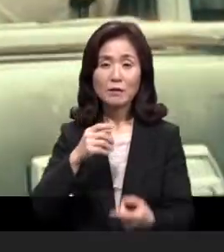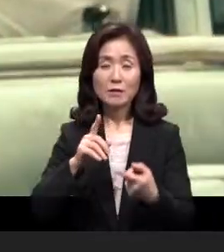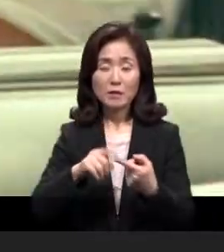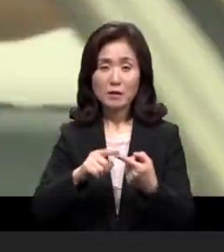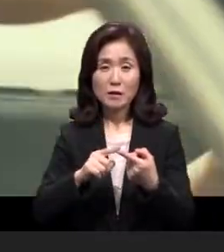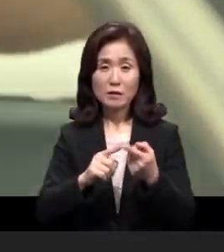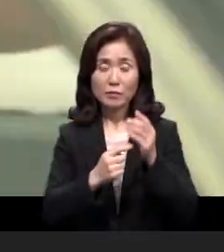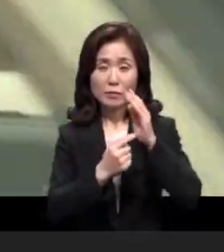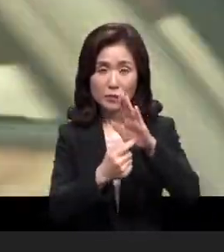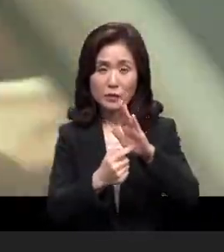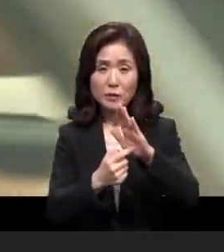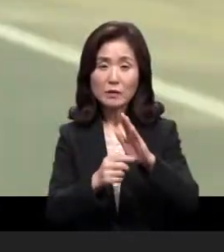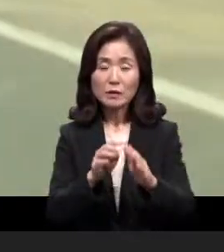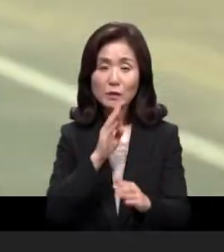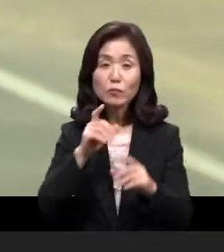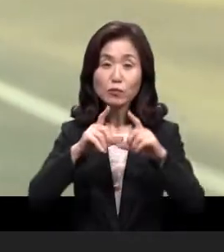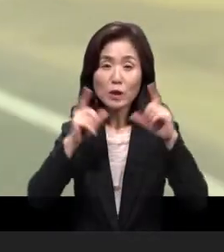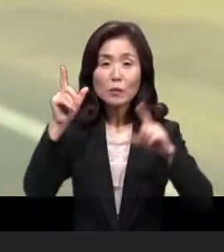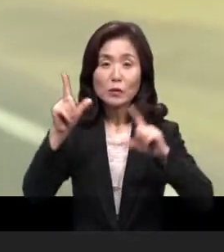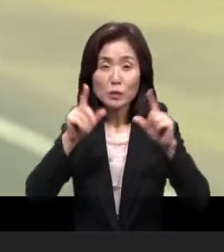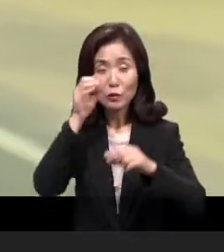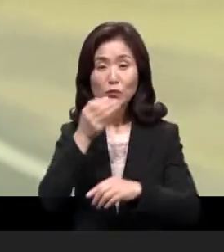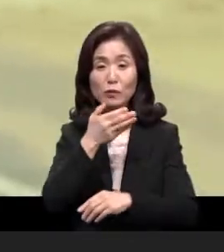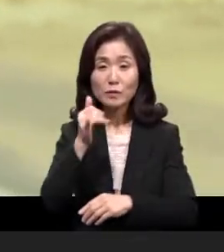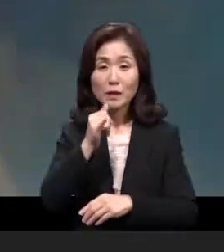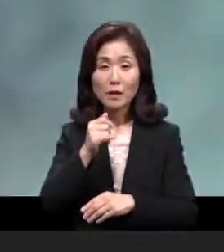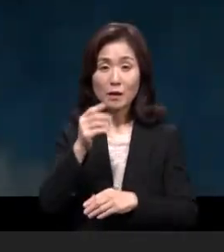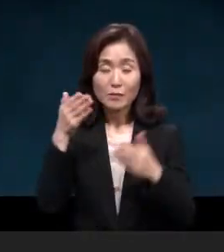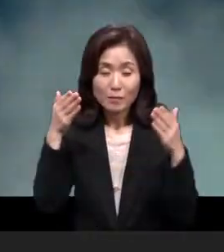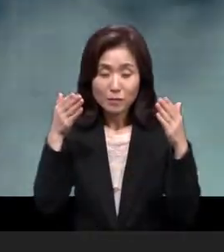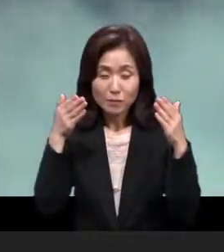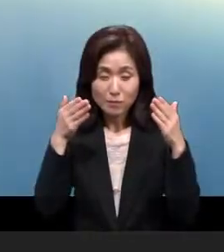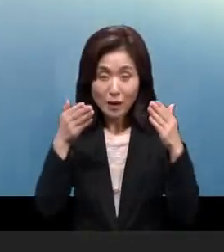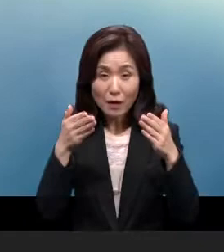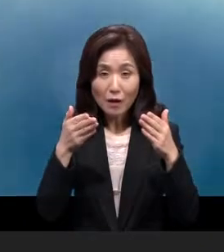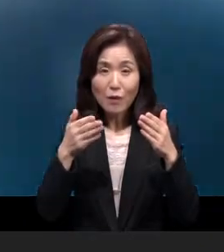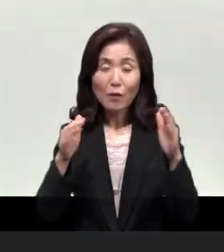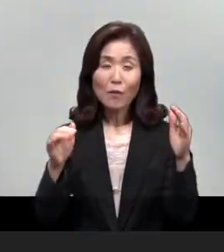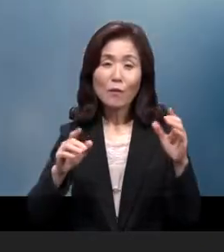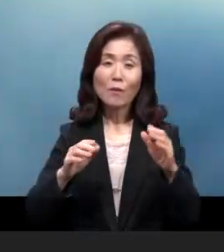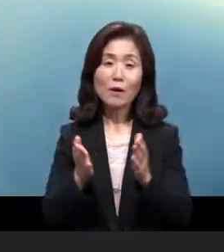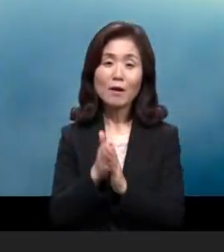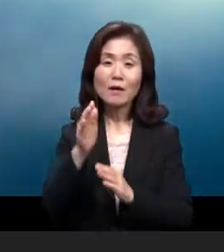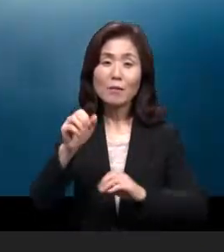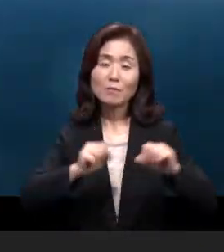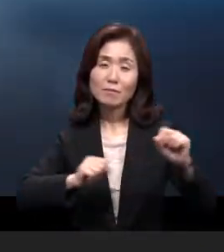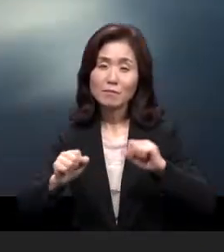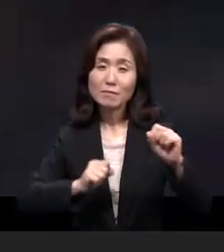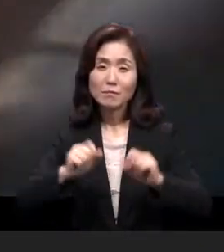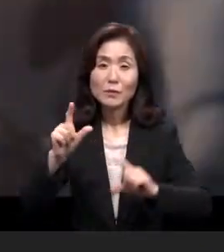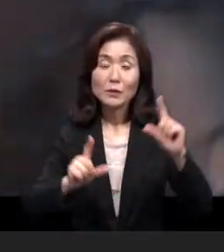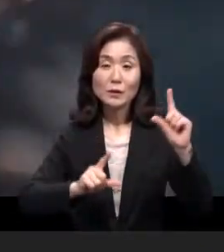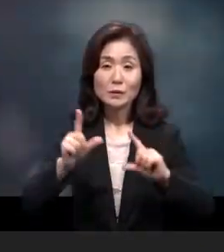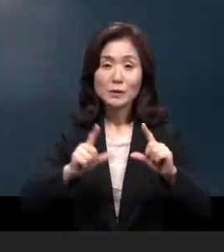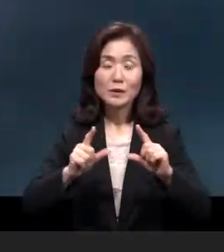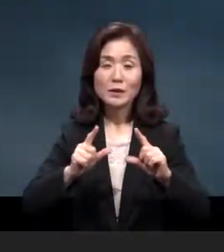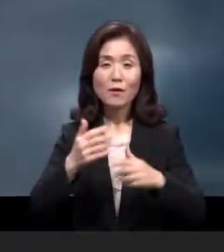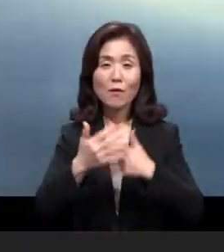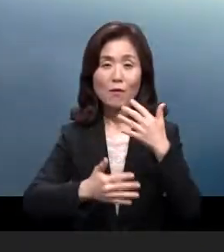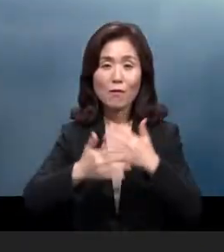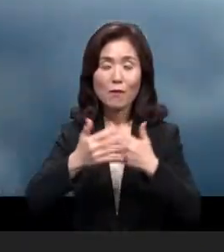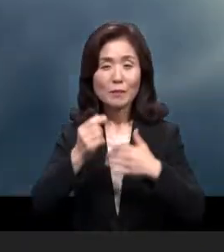모습을 보여주는데요. 한시도 눈을 뗄 수 없는 그녀의 화려한 액션이 올겨울 극장가를 뜨겁게 달구고